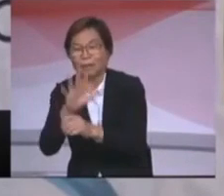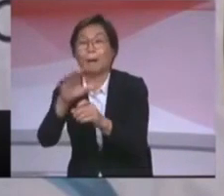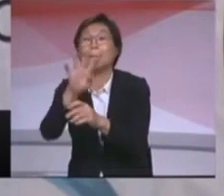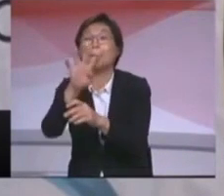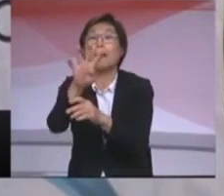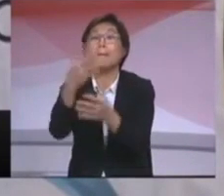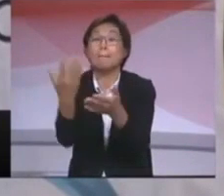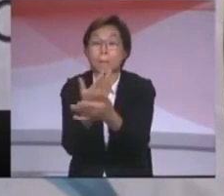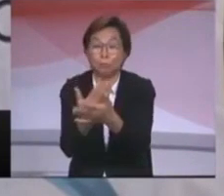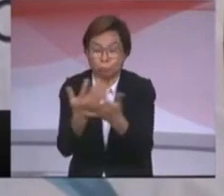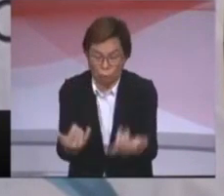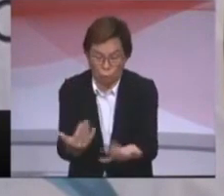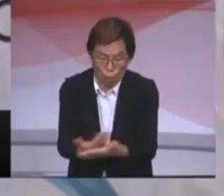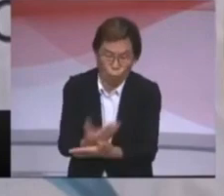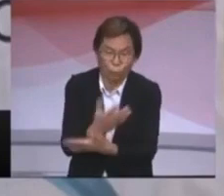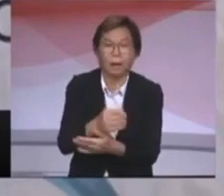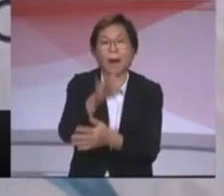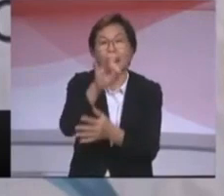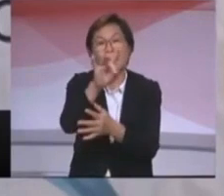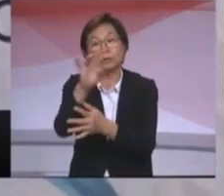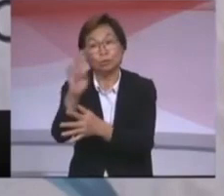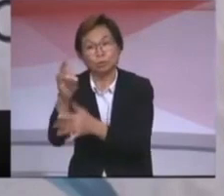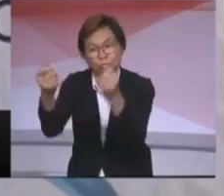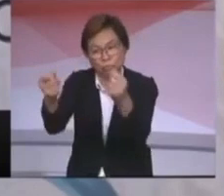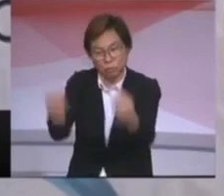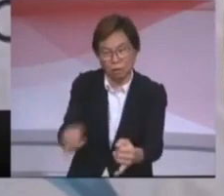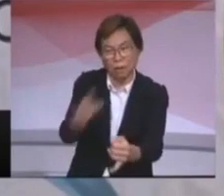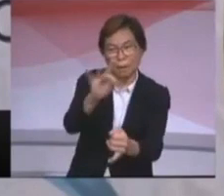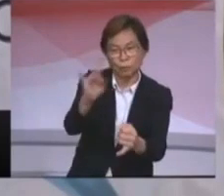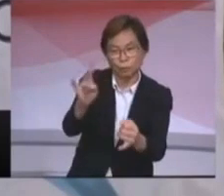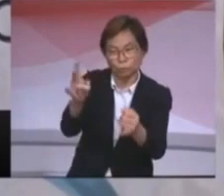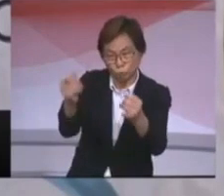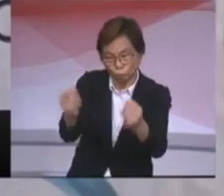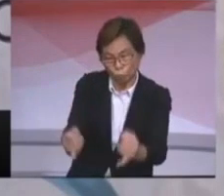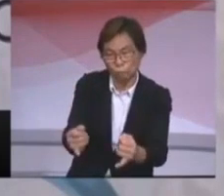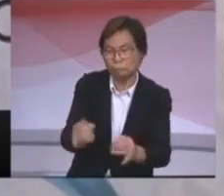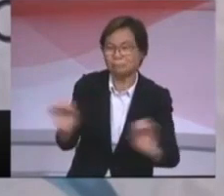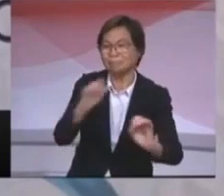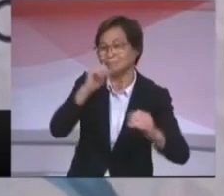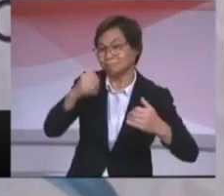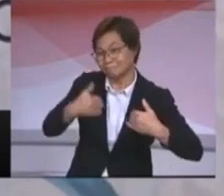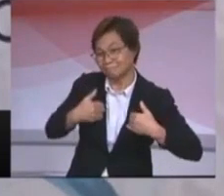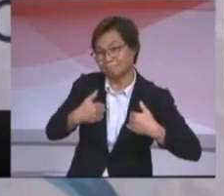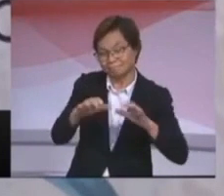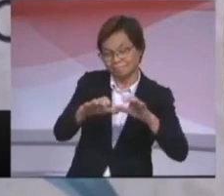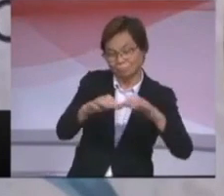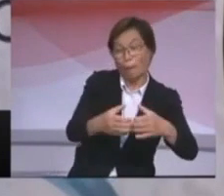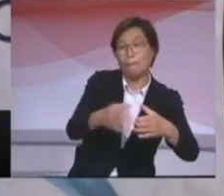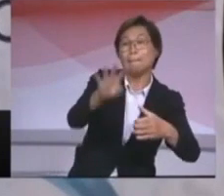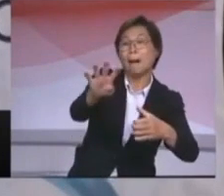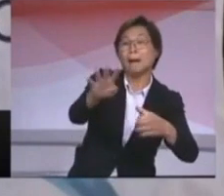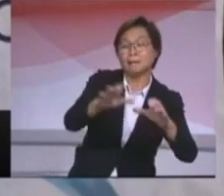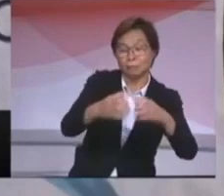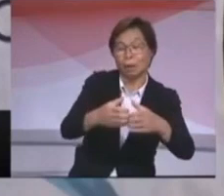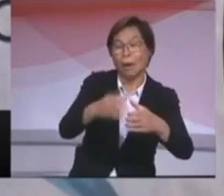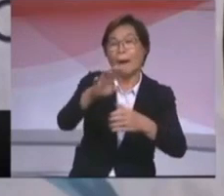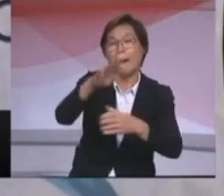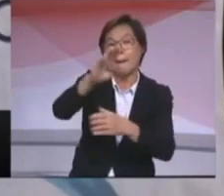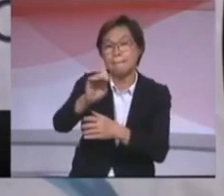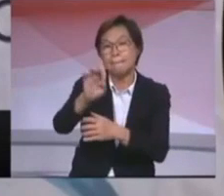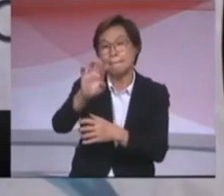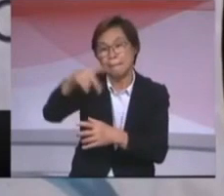4 kes baru pada hari ini dan 87 individu dikesan negatif. Kluster keempat ialah kluster